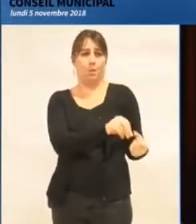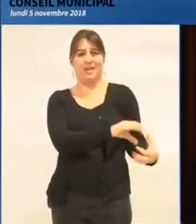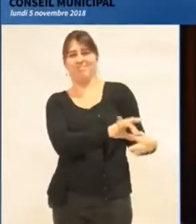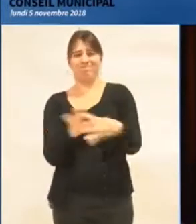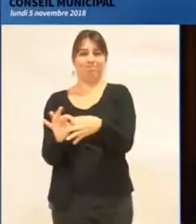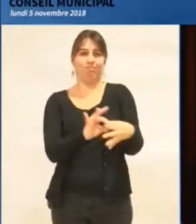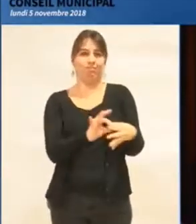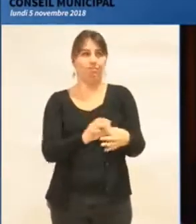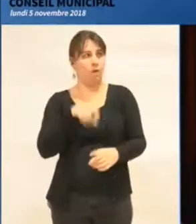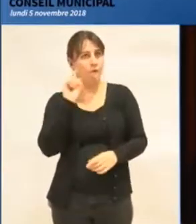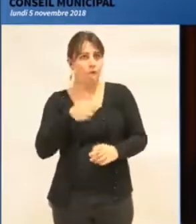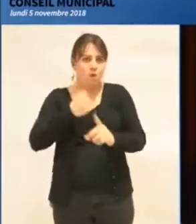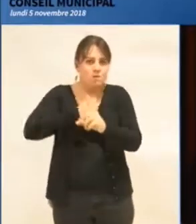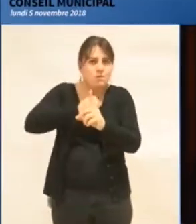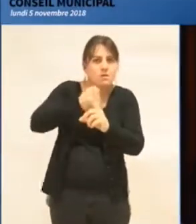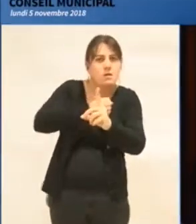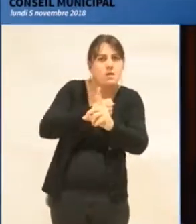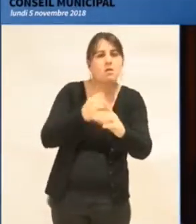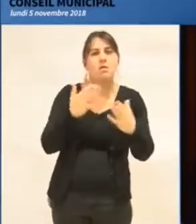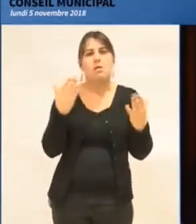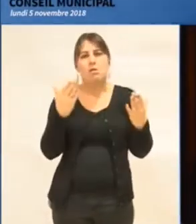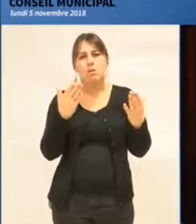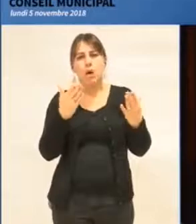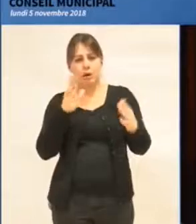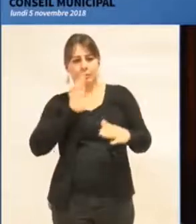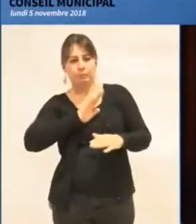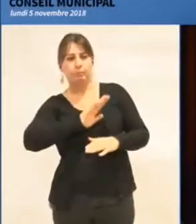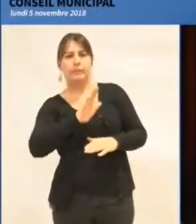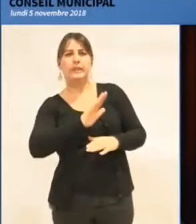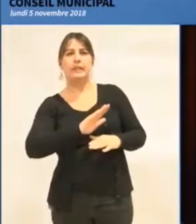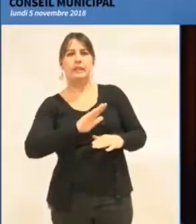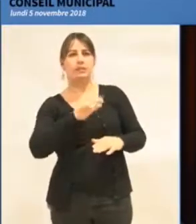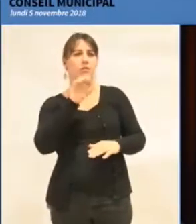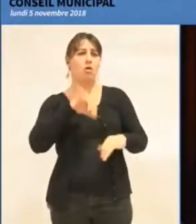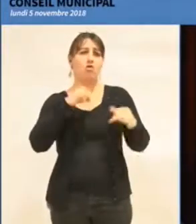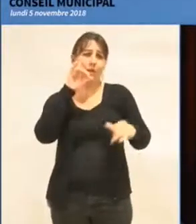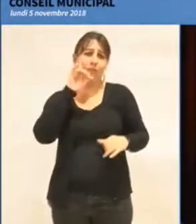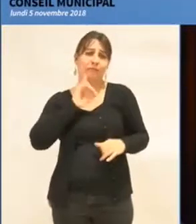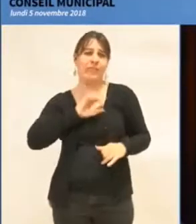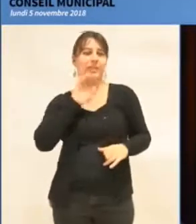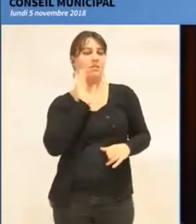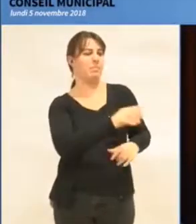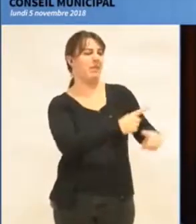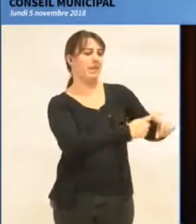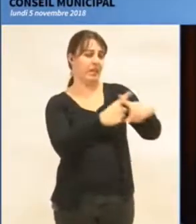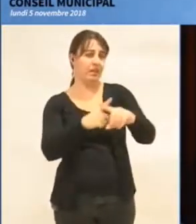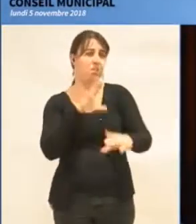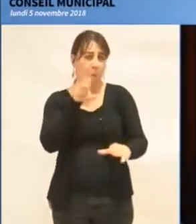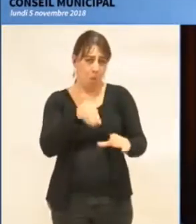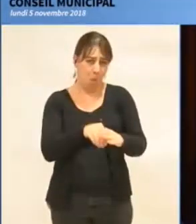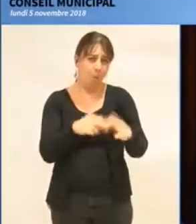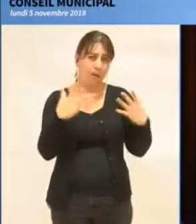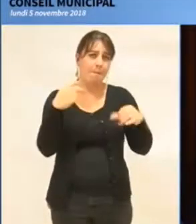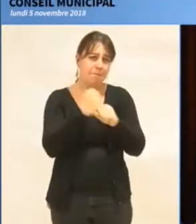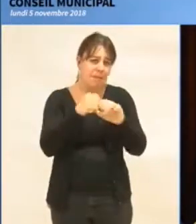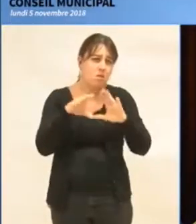le faire, non pas pour désigner à la vindicte ces jeunes filles et parfois ces très jeunes filles mineures qui sont